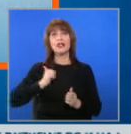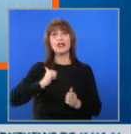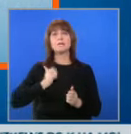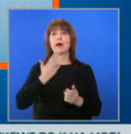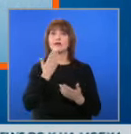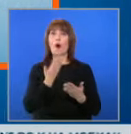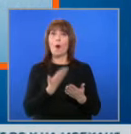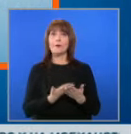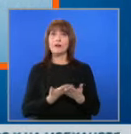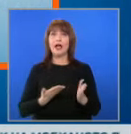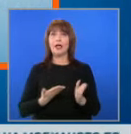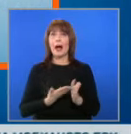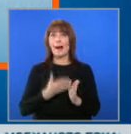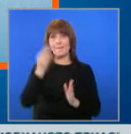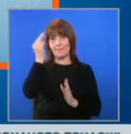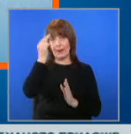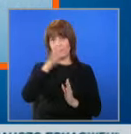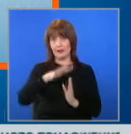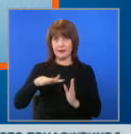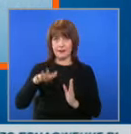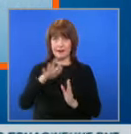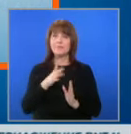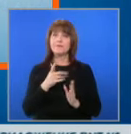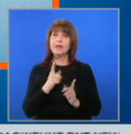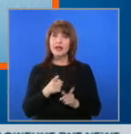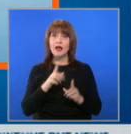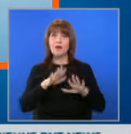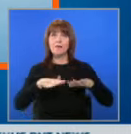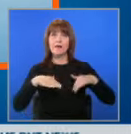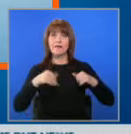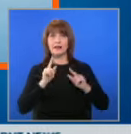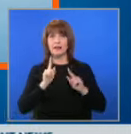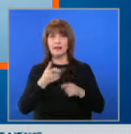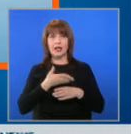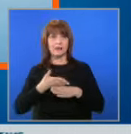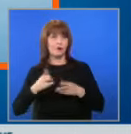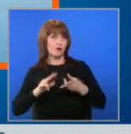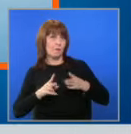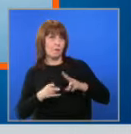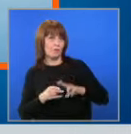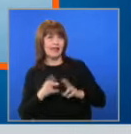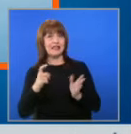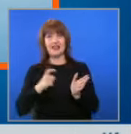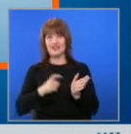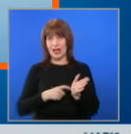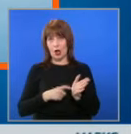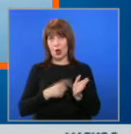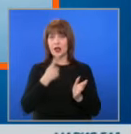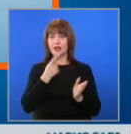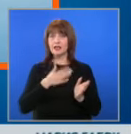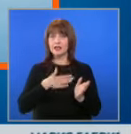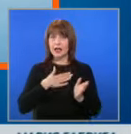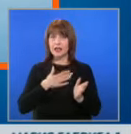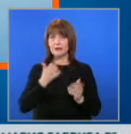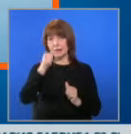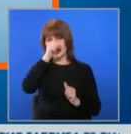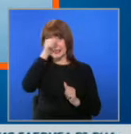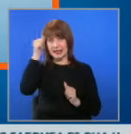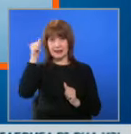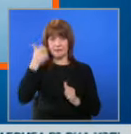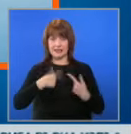към българите. В позицията се казва още, че в парламента трябва да продължат с промените в законодателството, за да има реална